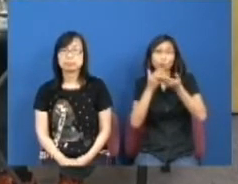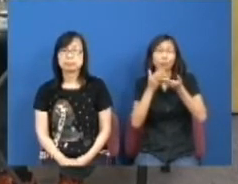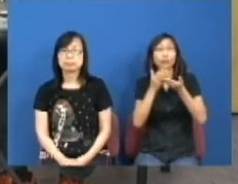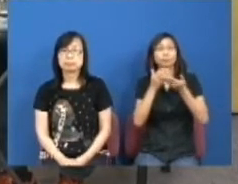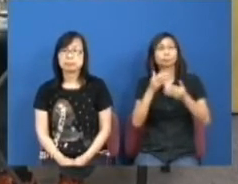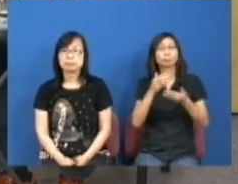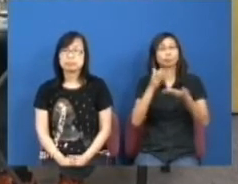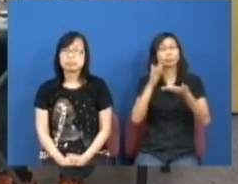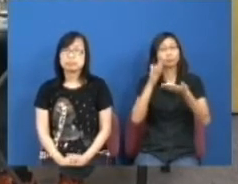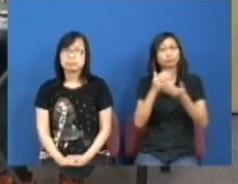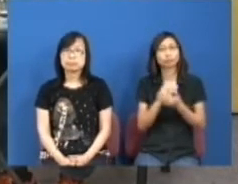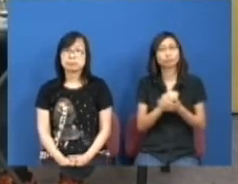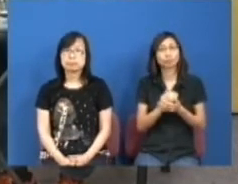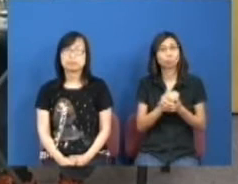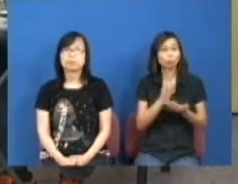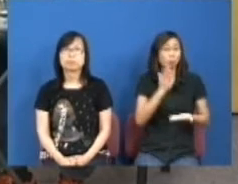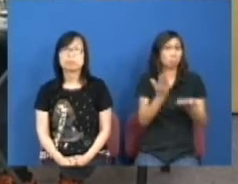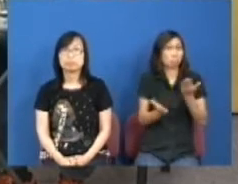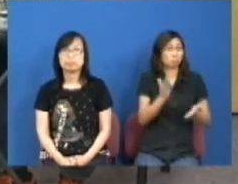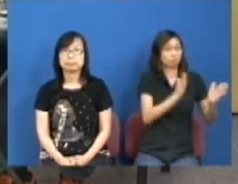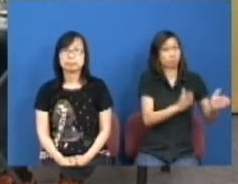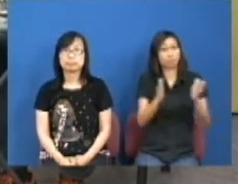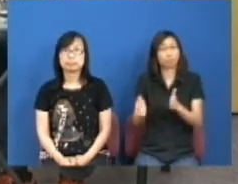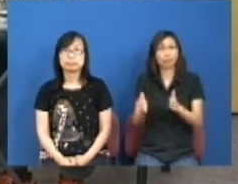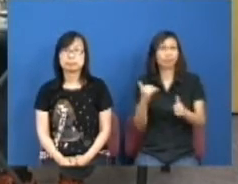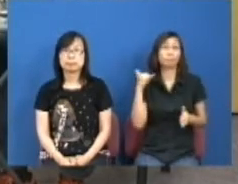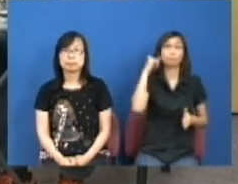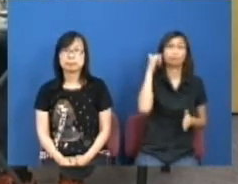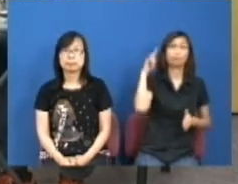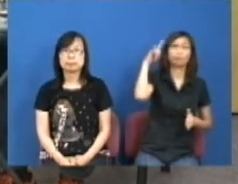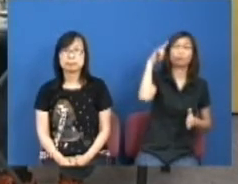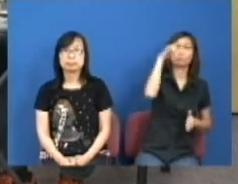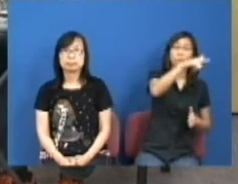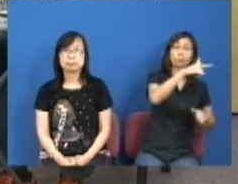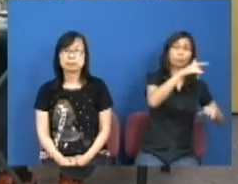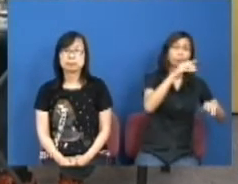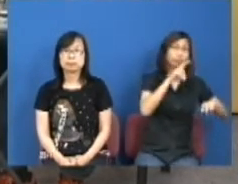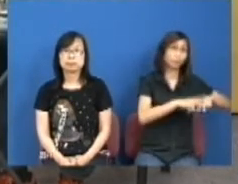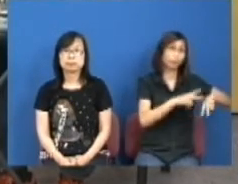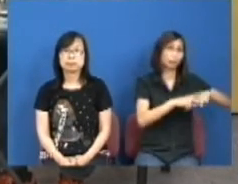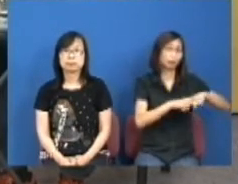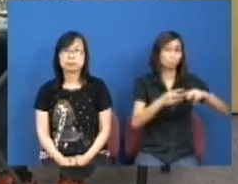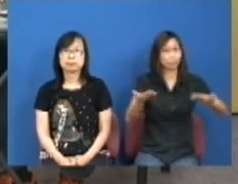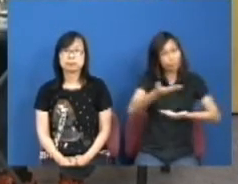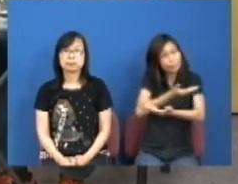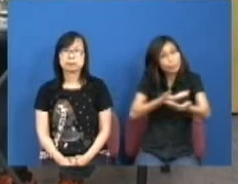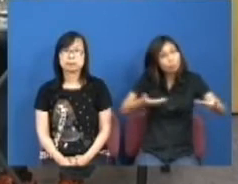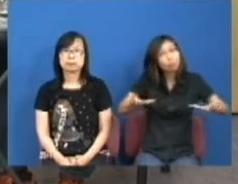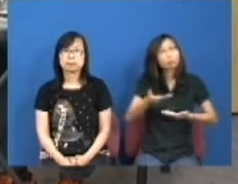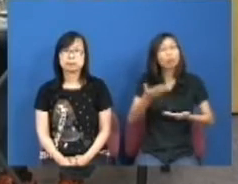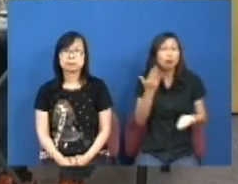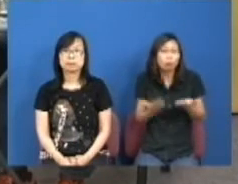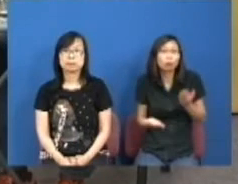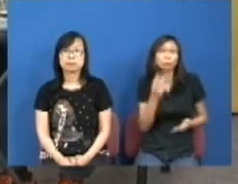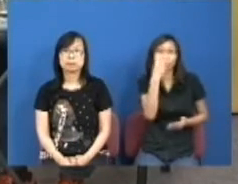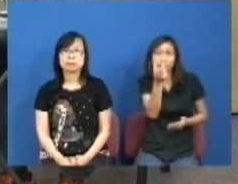很多時候就係話會安排他哋搞一些國內的一啲 交流團啦，或者甚至係一啲參觀團咧，